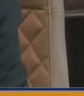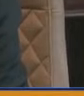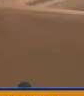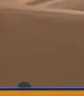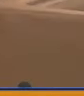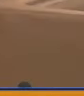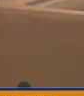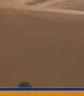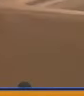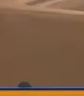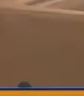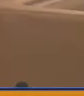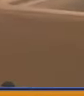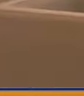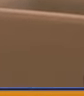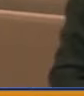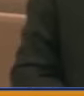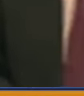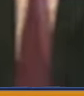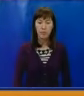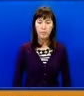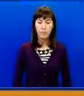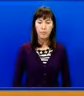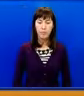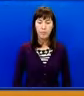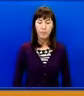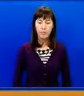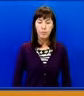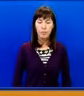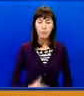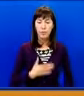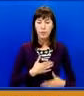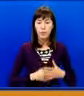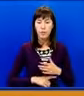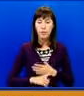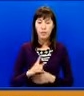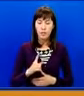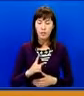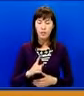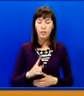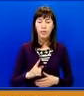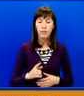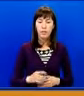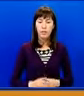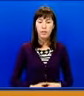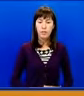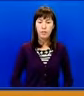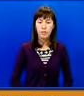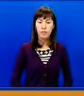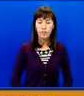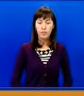является воспитание молодого поколения и формирование духовного культурного наследия. Также в ходе встречи стороны